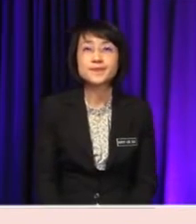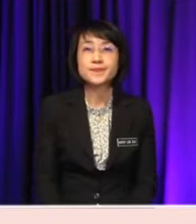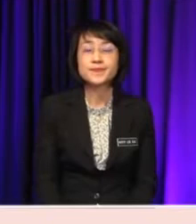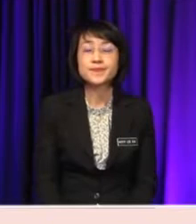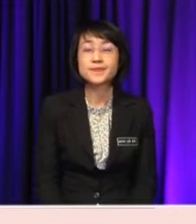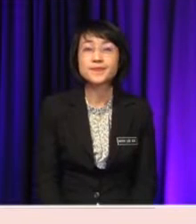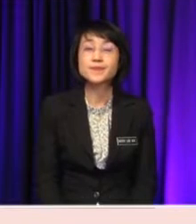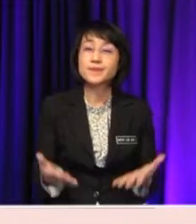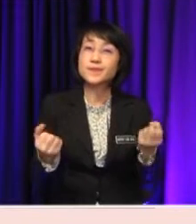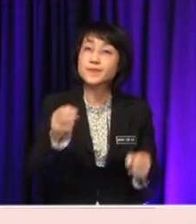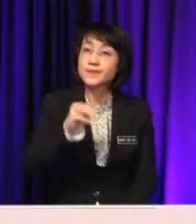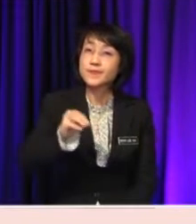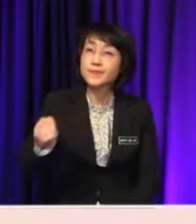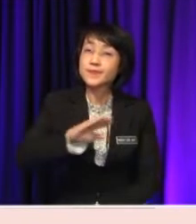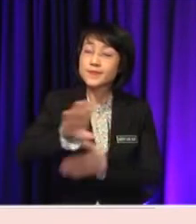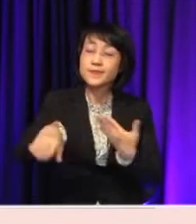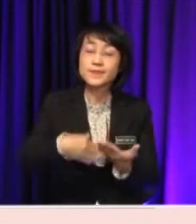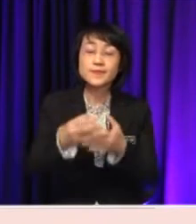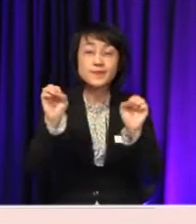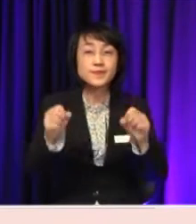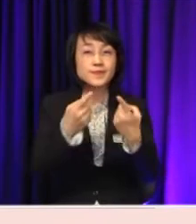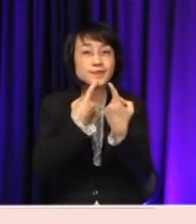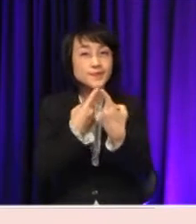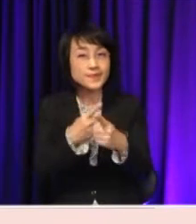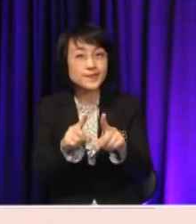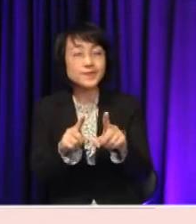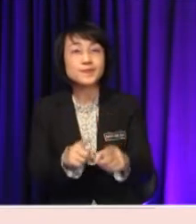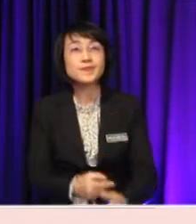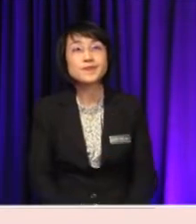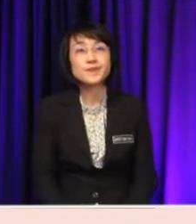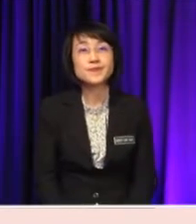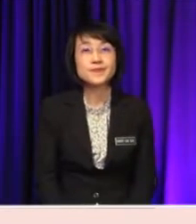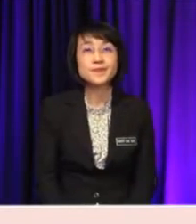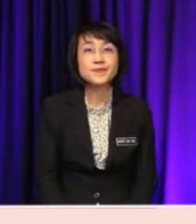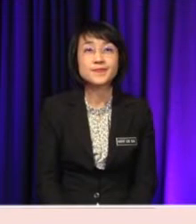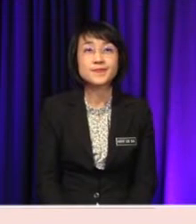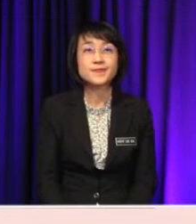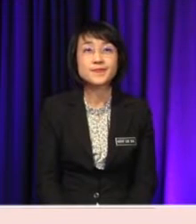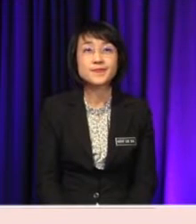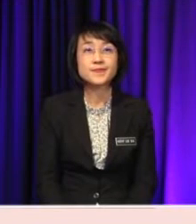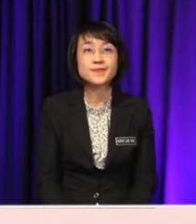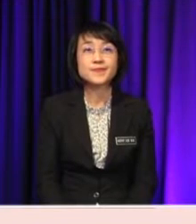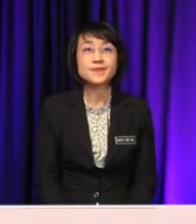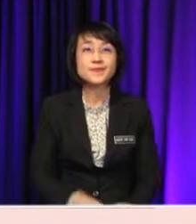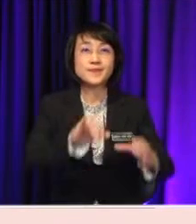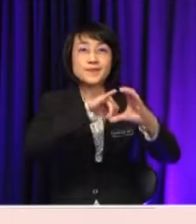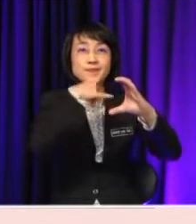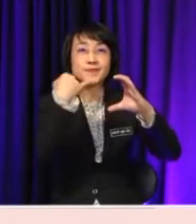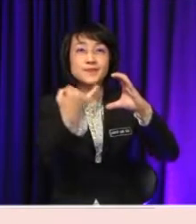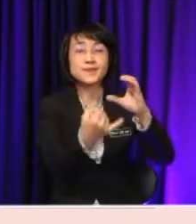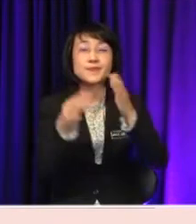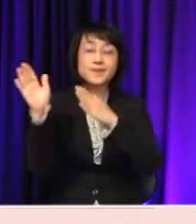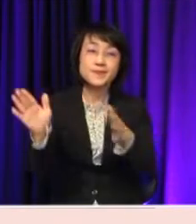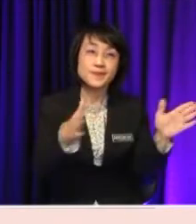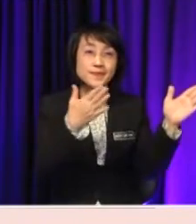murid-murid di rumah kita Jawa sama-sama kita tengok guys Adakah ada hang lagi atau sebagainya ditengok kita khatulistiwa angin ini angin